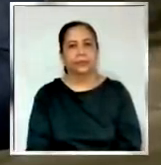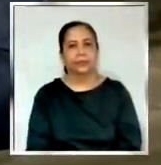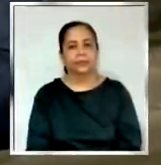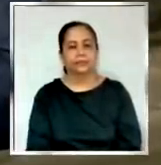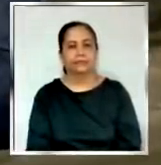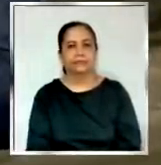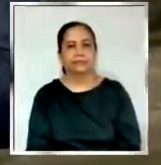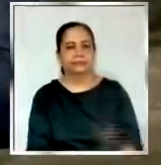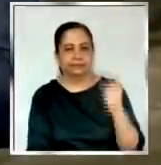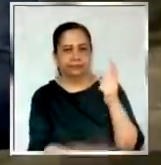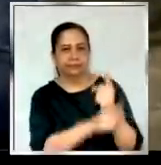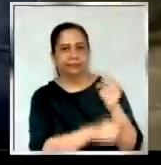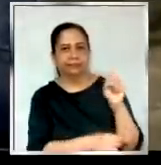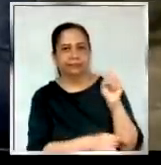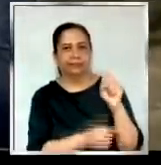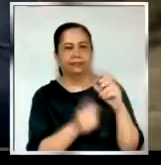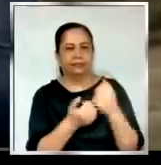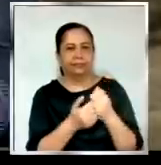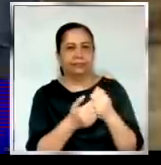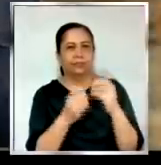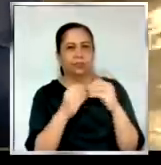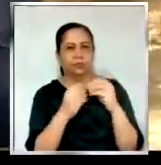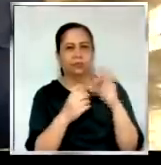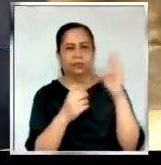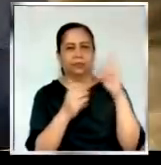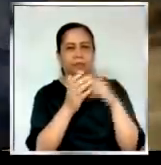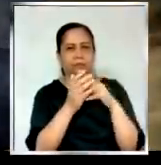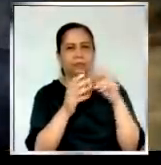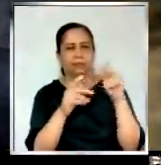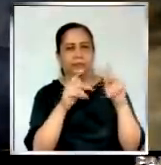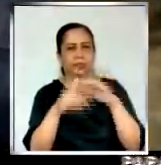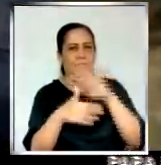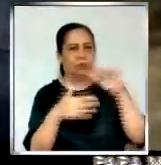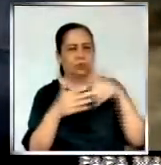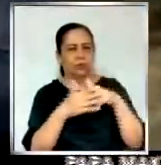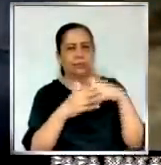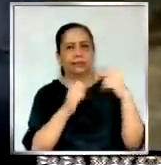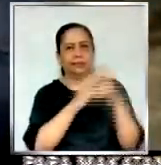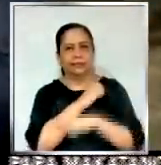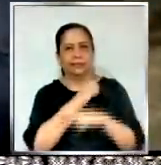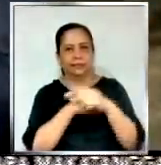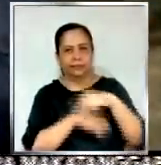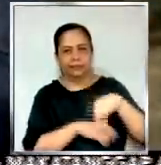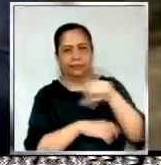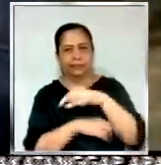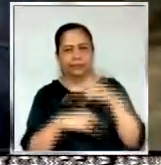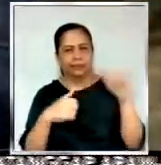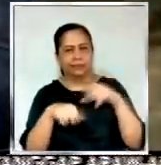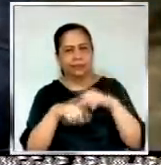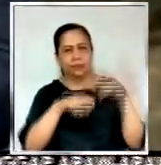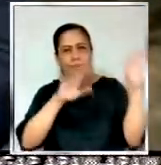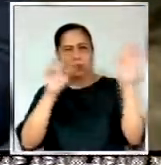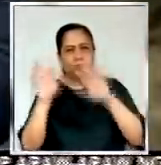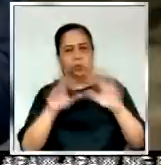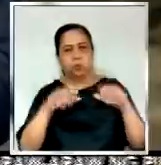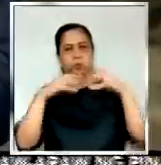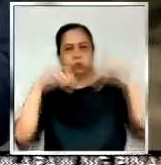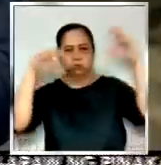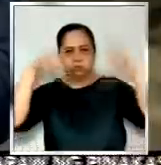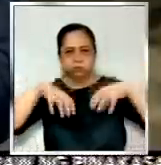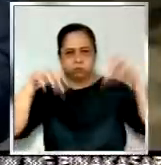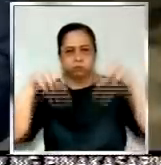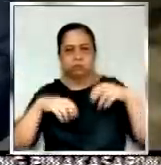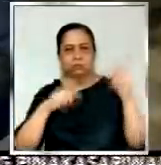Yun nga men, mahigit 6,000 pamilya rin yung inilika sa buong probinsya ng Quezon kasabay ng malakas na hangin at ulan na dulot ng Bagyong